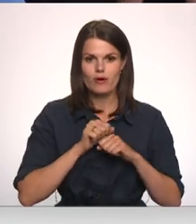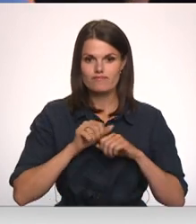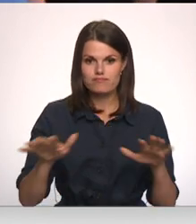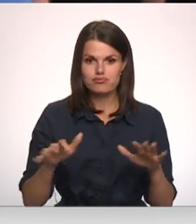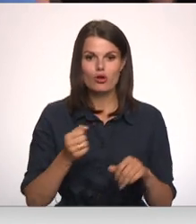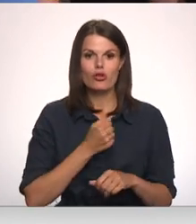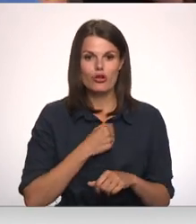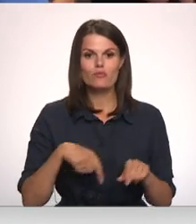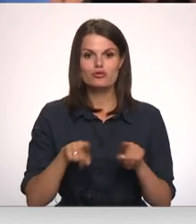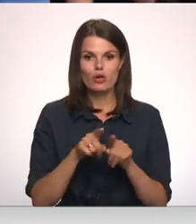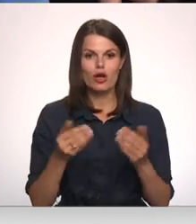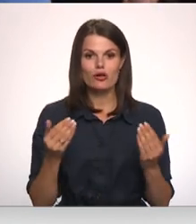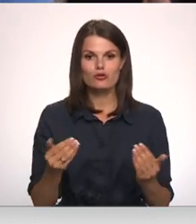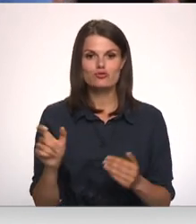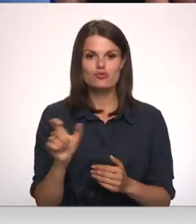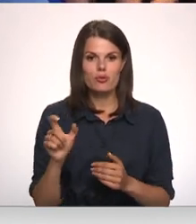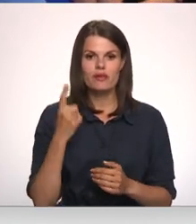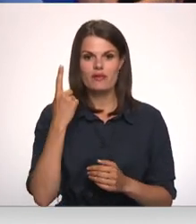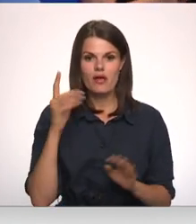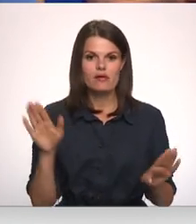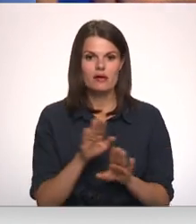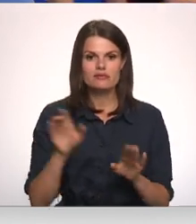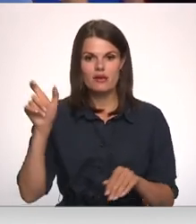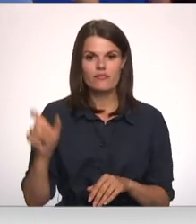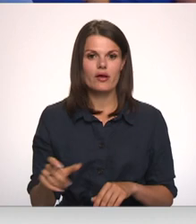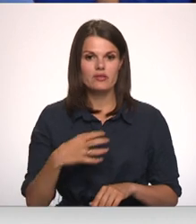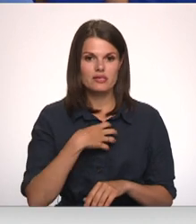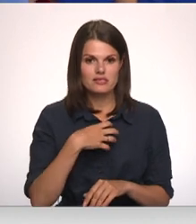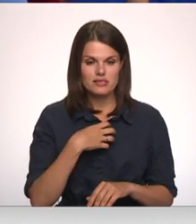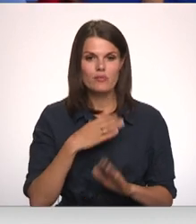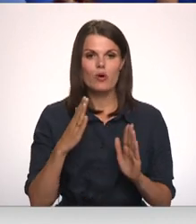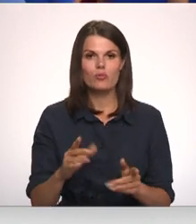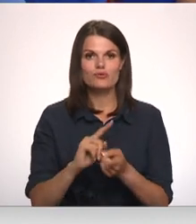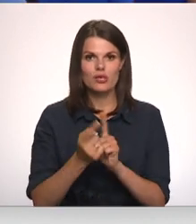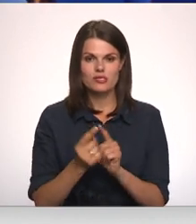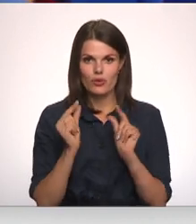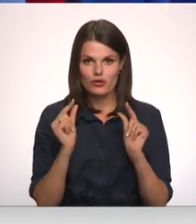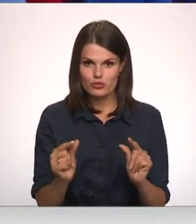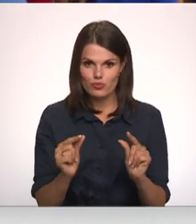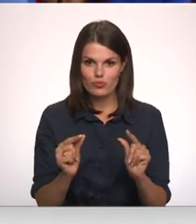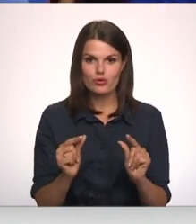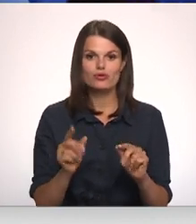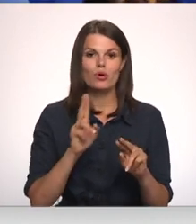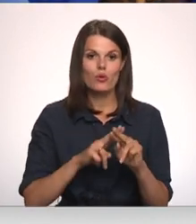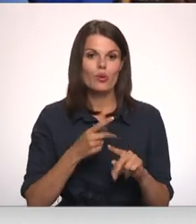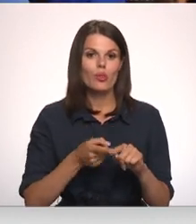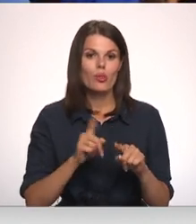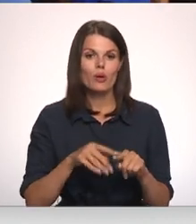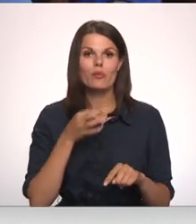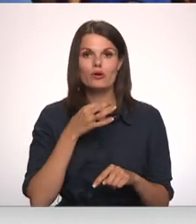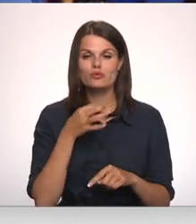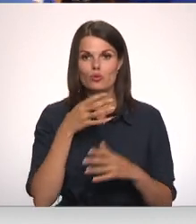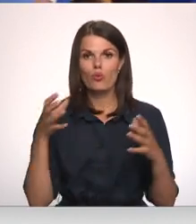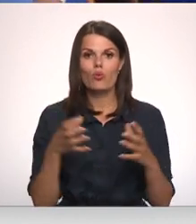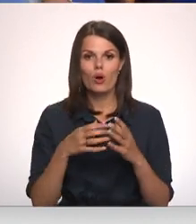Un, diemžēl, arī šobrīd soliste viena ir saslimusi un nebūs, mums būs izmaiņas garīgās mūzikas koncertā. Un tādēļ kuru programmas,